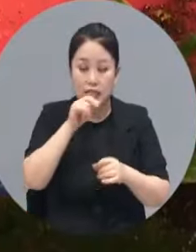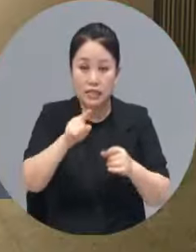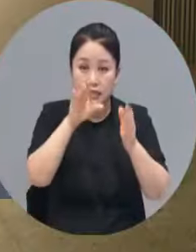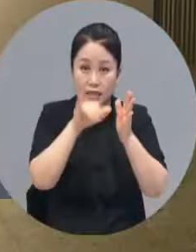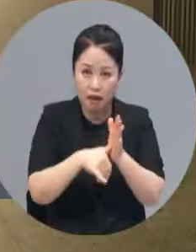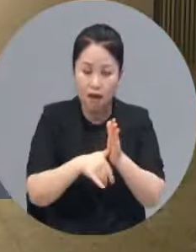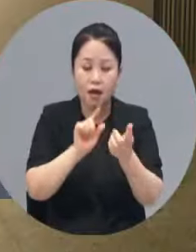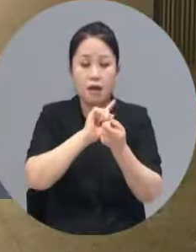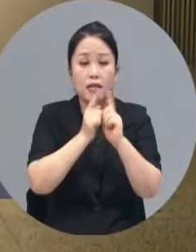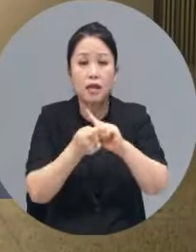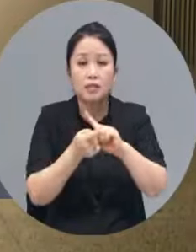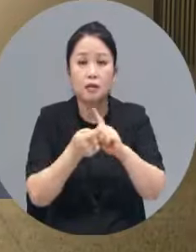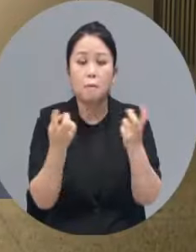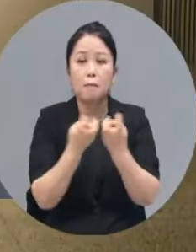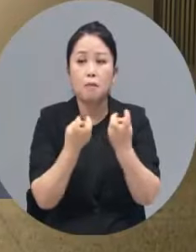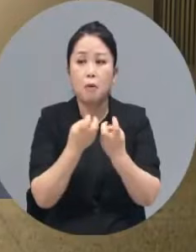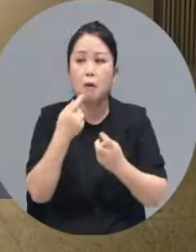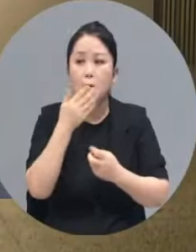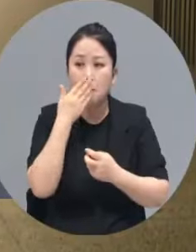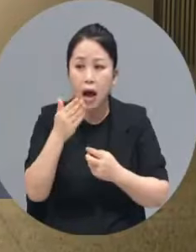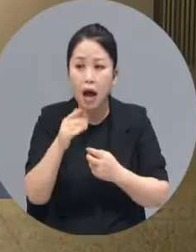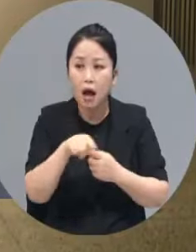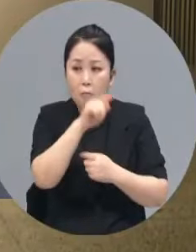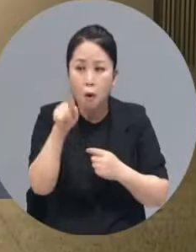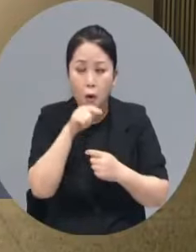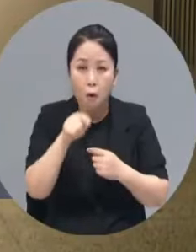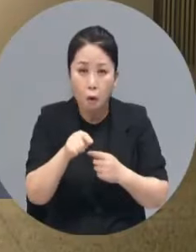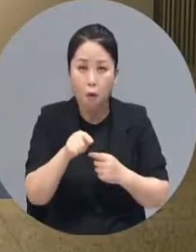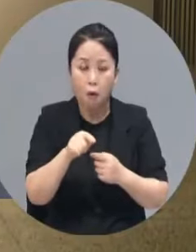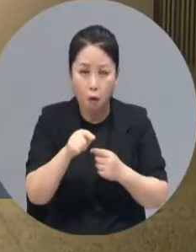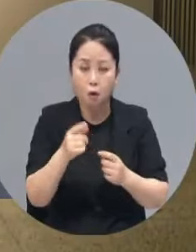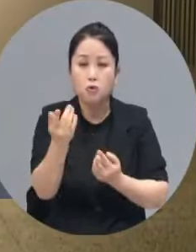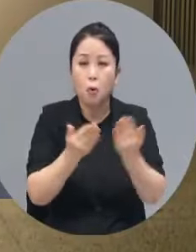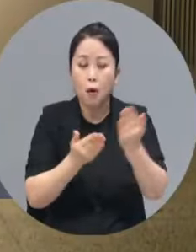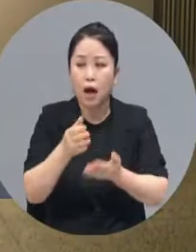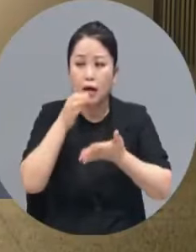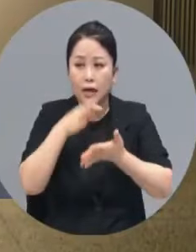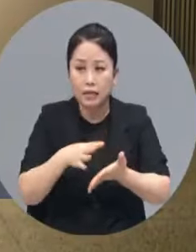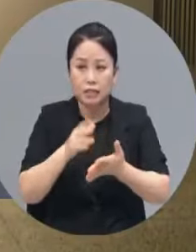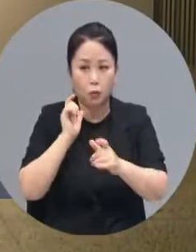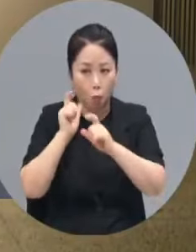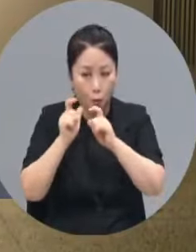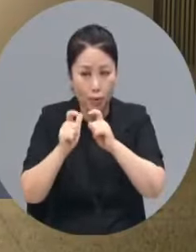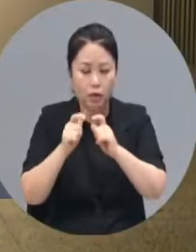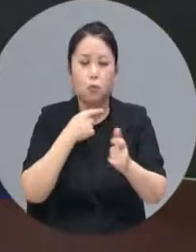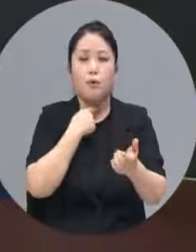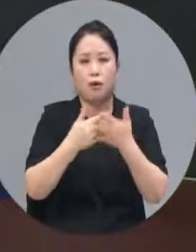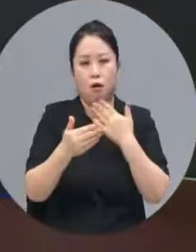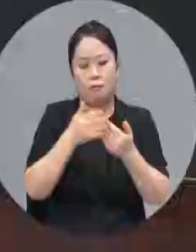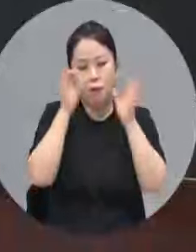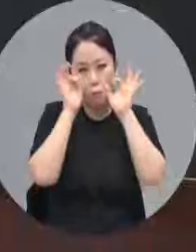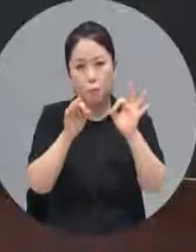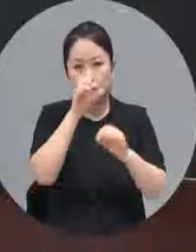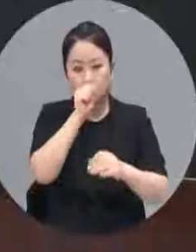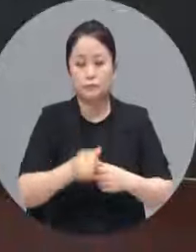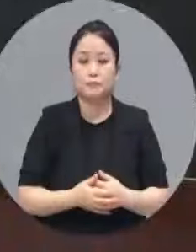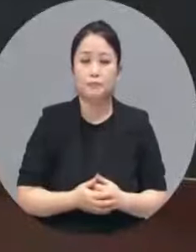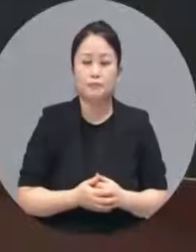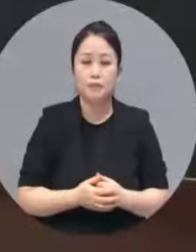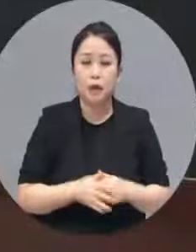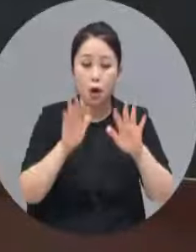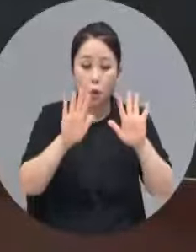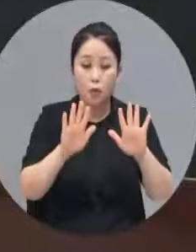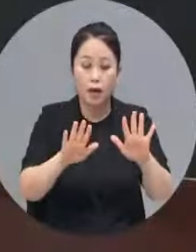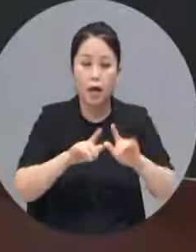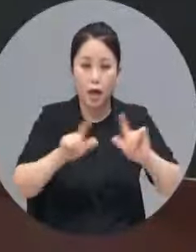business. So they invite you to think about currencies and what alternative currencies. 올해